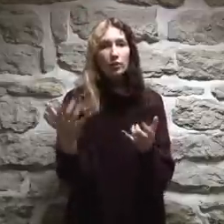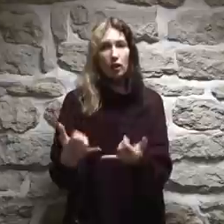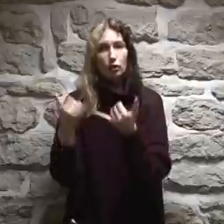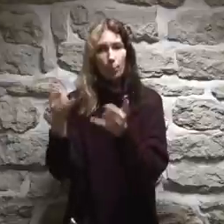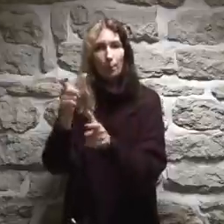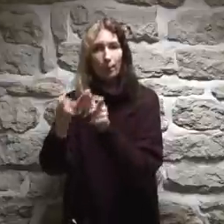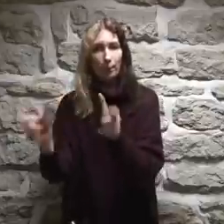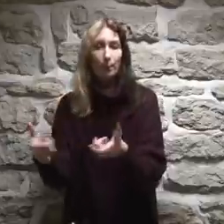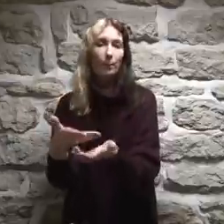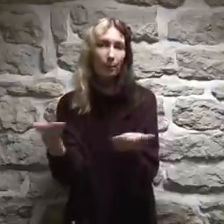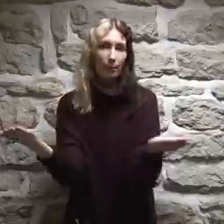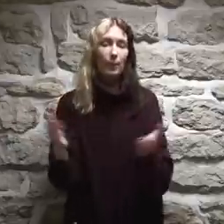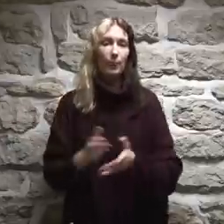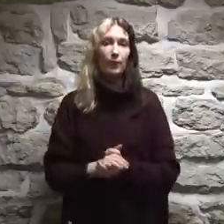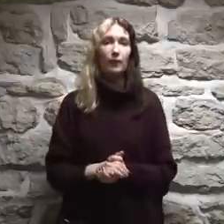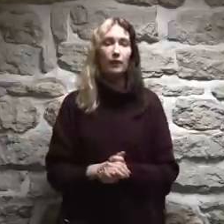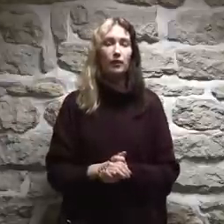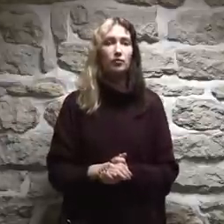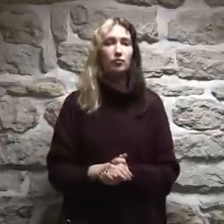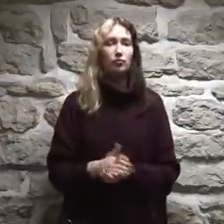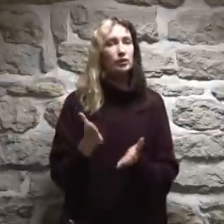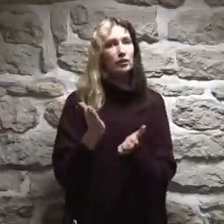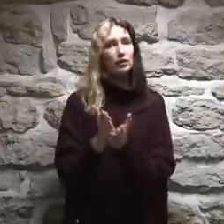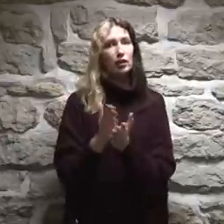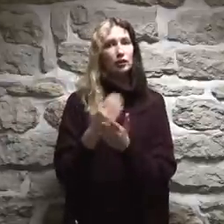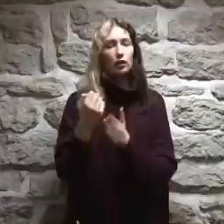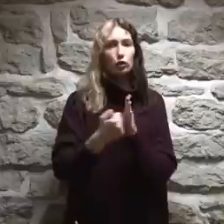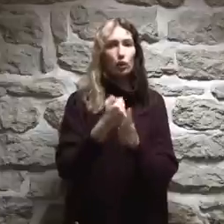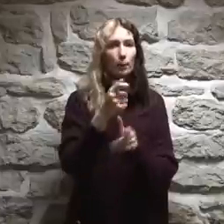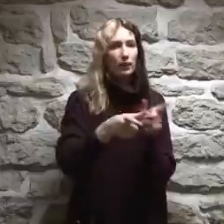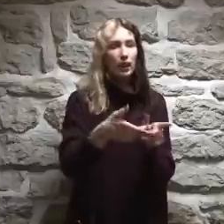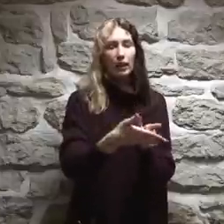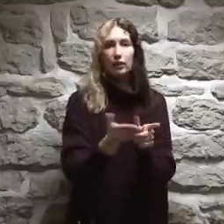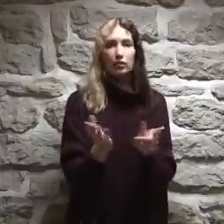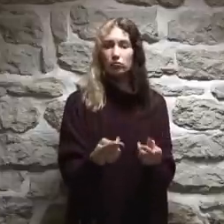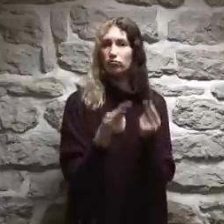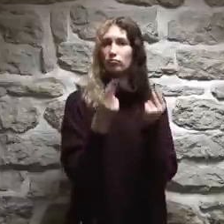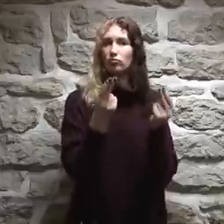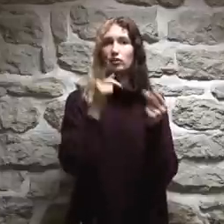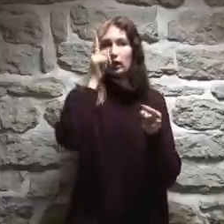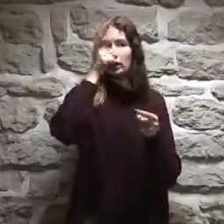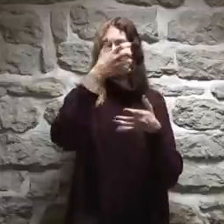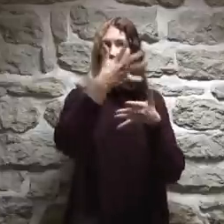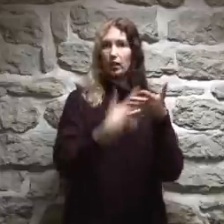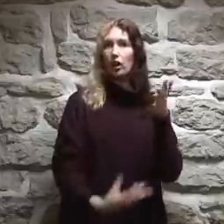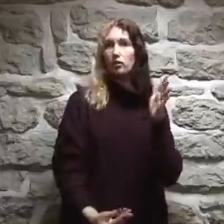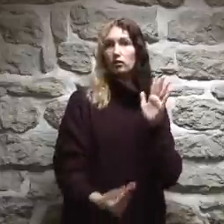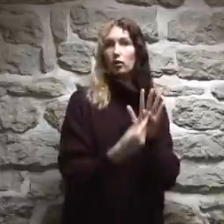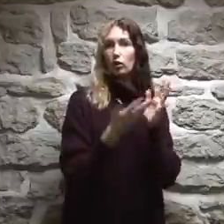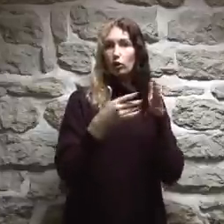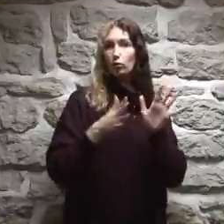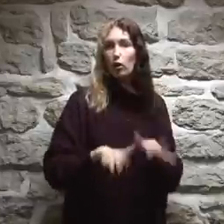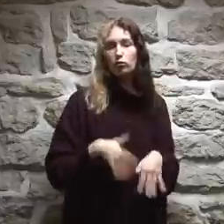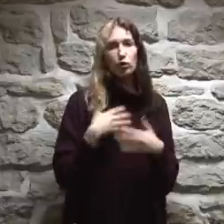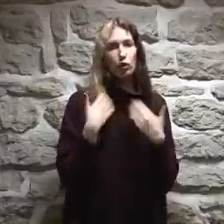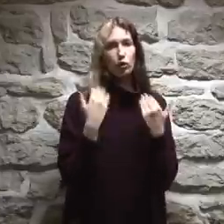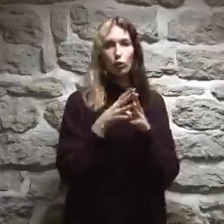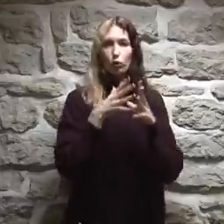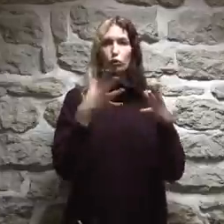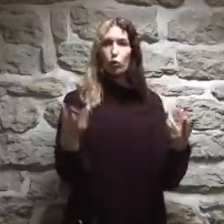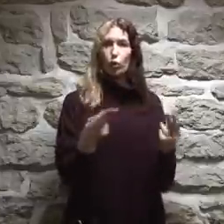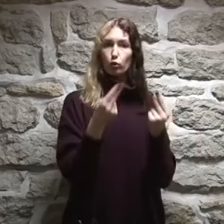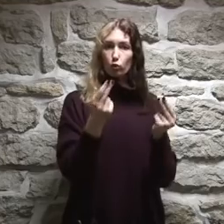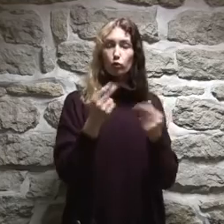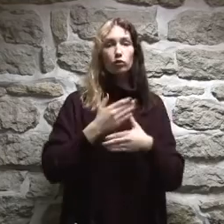kes esitati, on väga väärikad ja ainuüksi selles nimekirjas olemine on ka juba väga selge ja suur tunnustus.